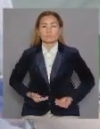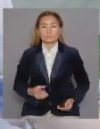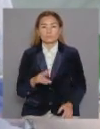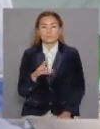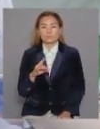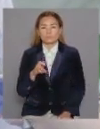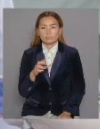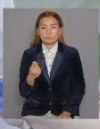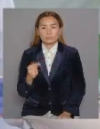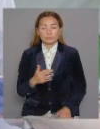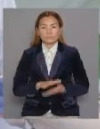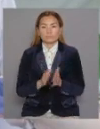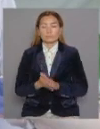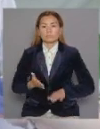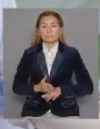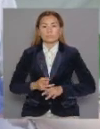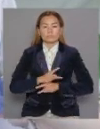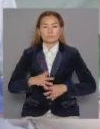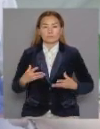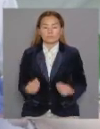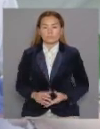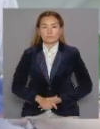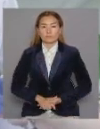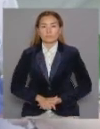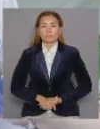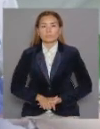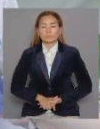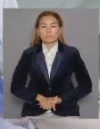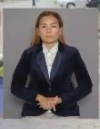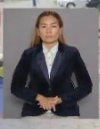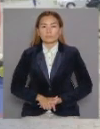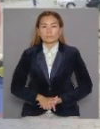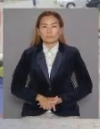Римбаза, ребятам, организовавшим это мероприятие.